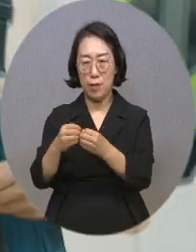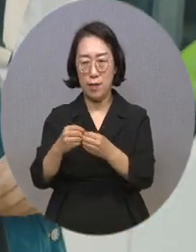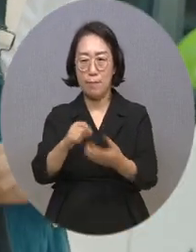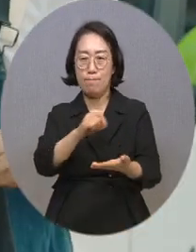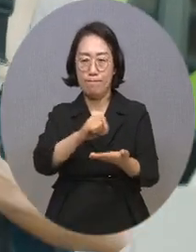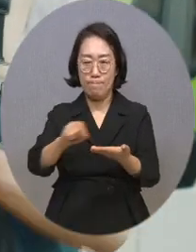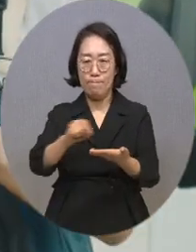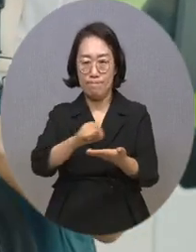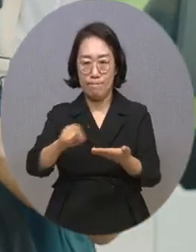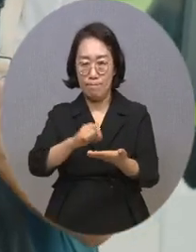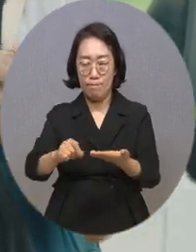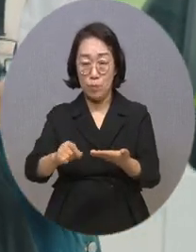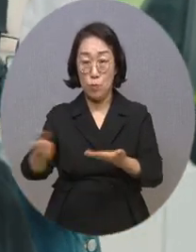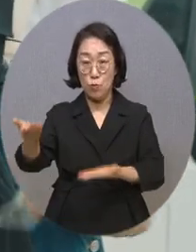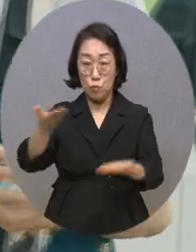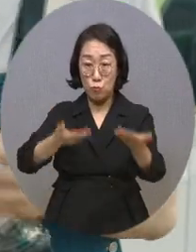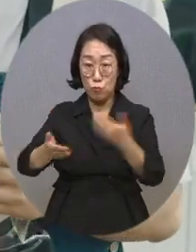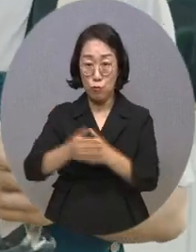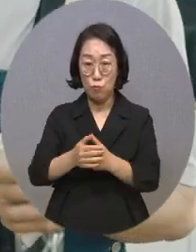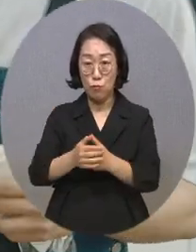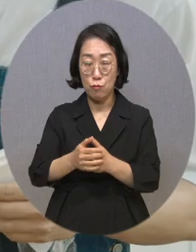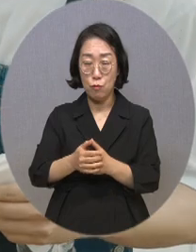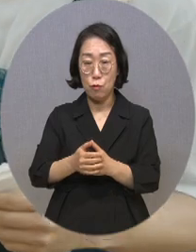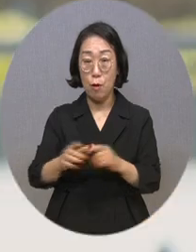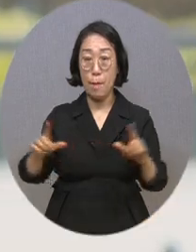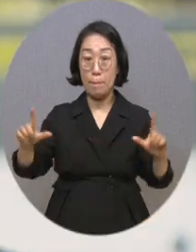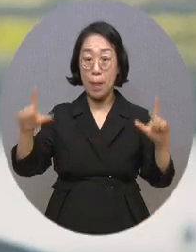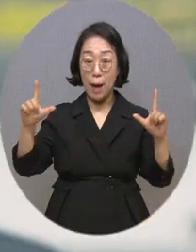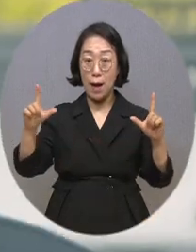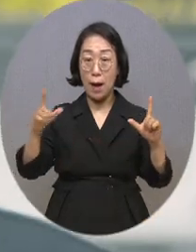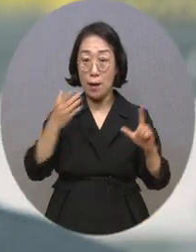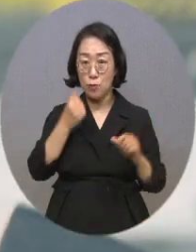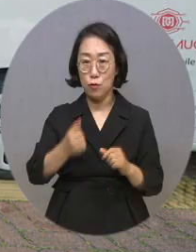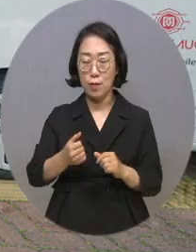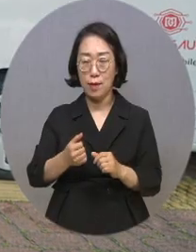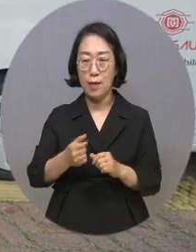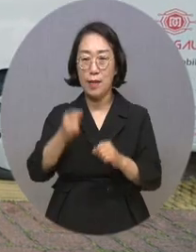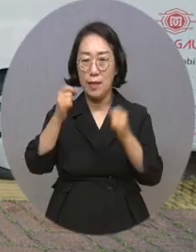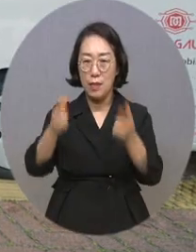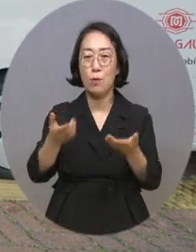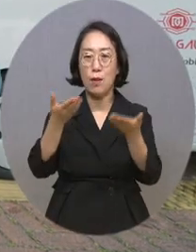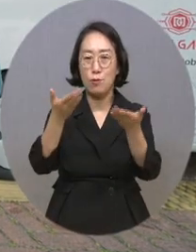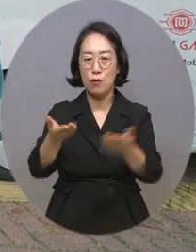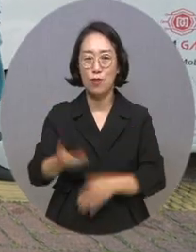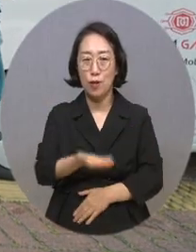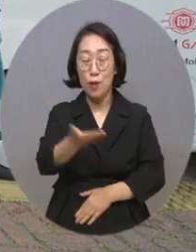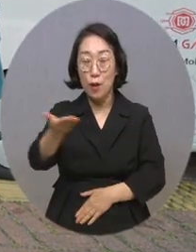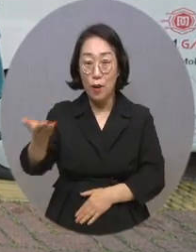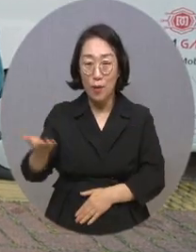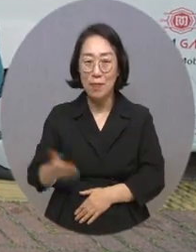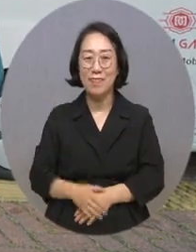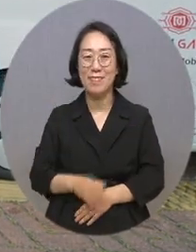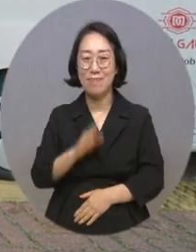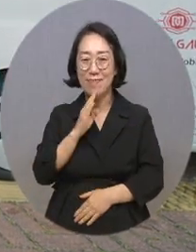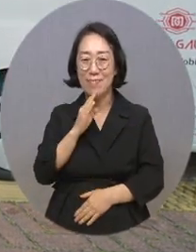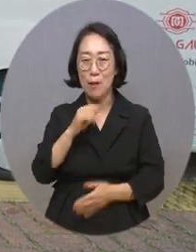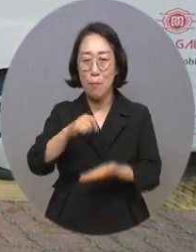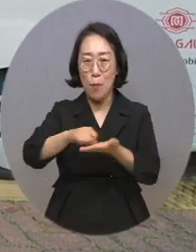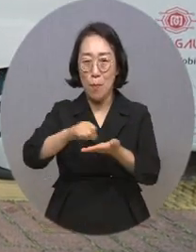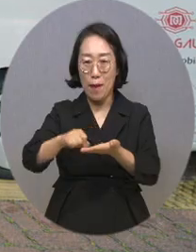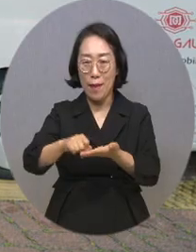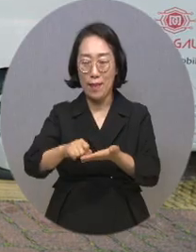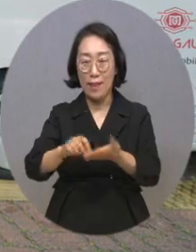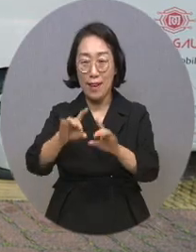적어주신 분들에게 추가적으로 원샷을 받을 수 있는 기회를 한 번씩 드리겠습니다. 아~ 네. 어린이들 볼펜 받을 시간이에요. 오케이. 자기